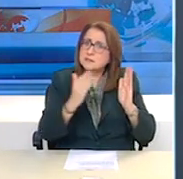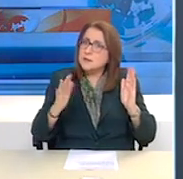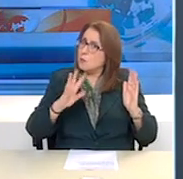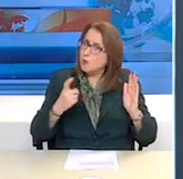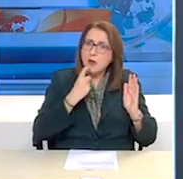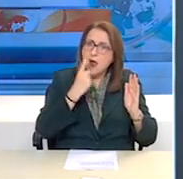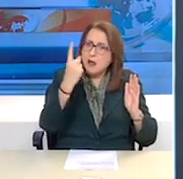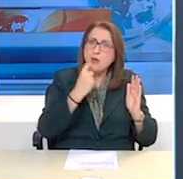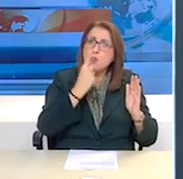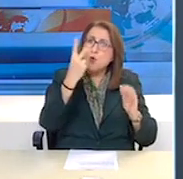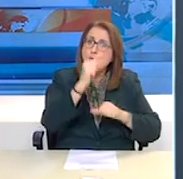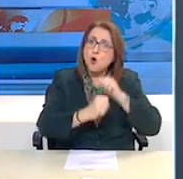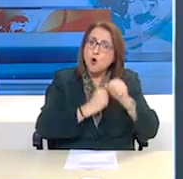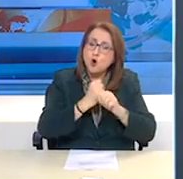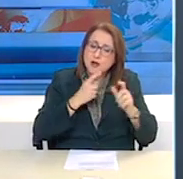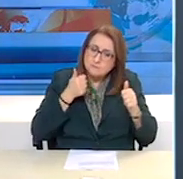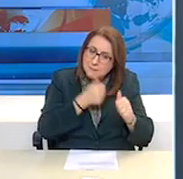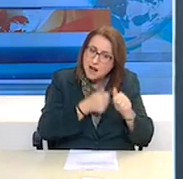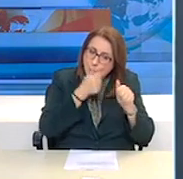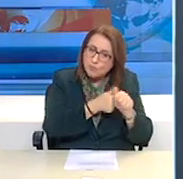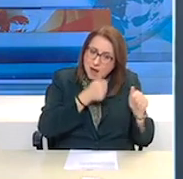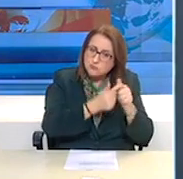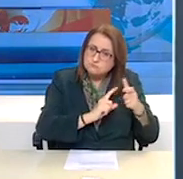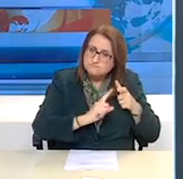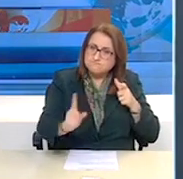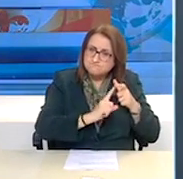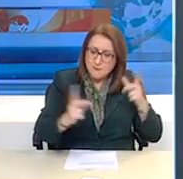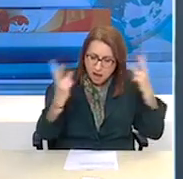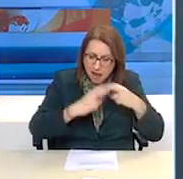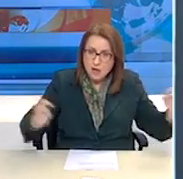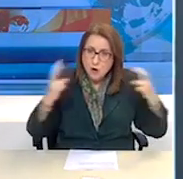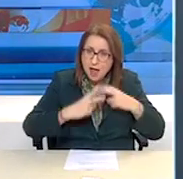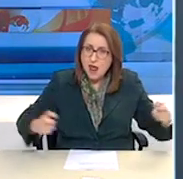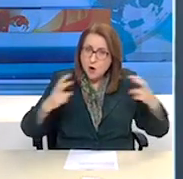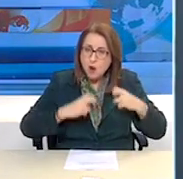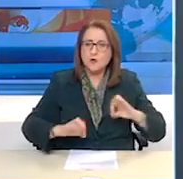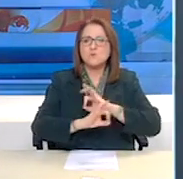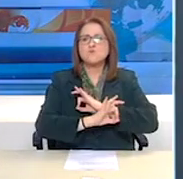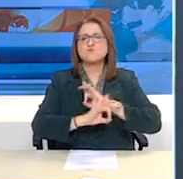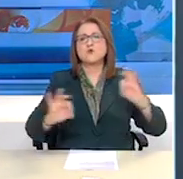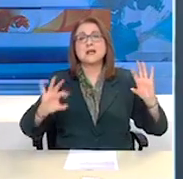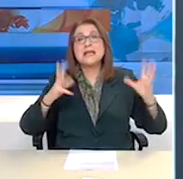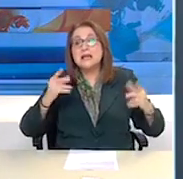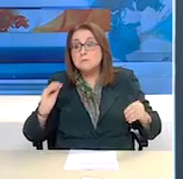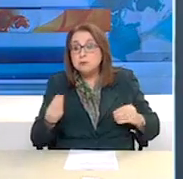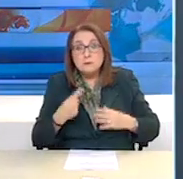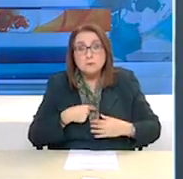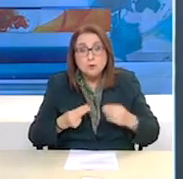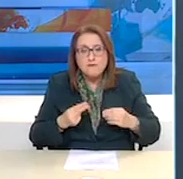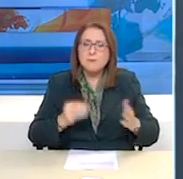1-2 χρόνια για να είναι πλήρης κατά κάποιο τρόπο η επάνωδός τους ή η παρακολούθησή τους ανάλογα με αυτό που τους άφησε ο ιός.